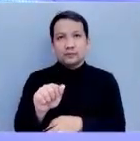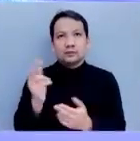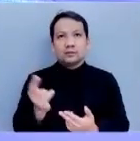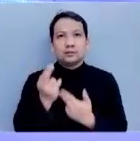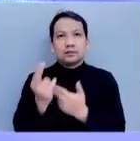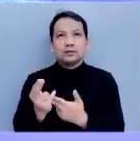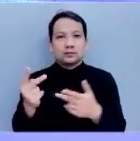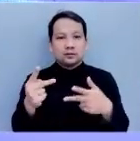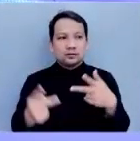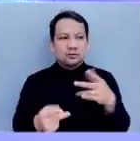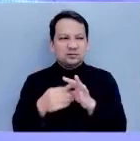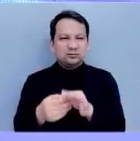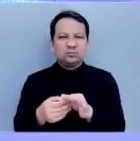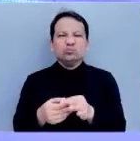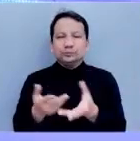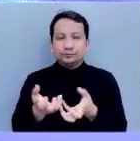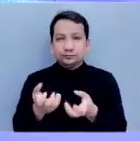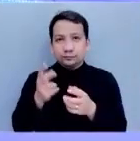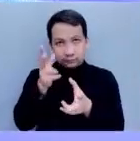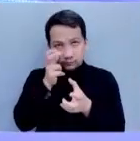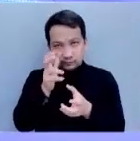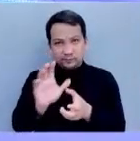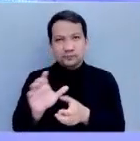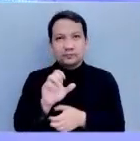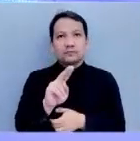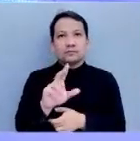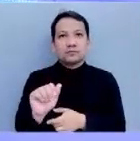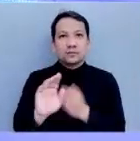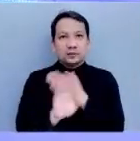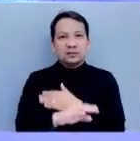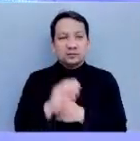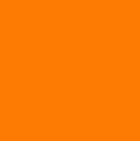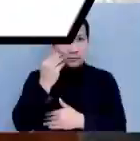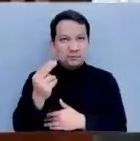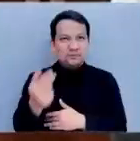dalawang ahensya na mga gusto nilang marinig sa SONA. Nagbabalik si Maricel Halili.